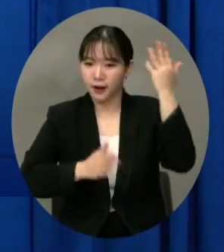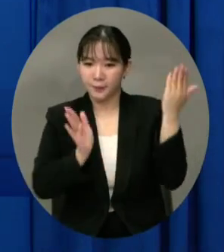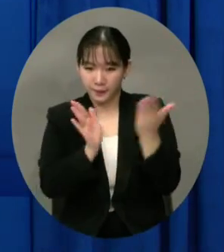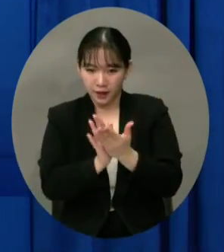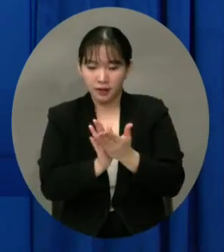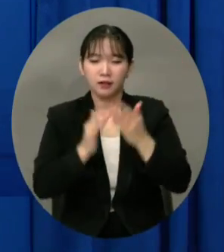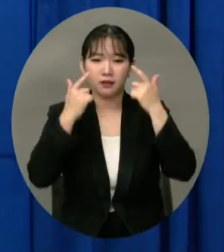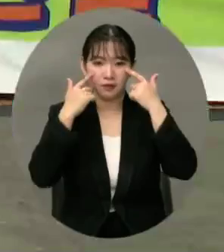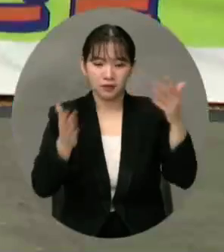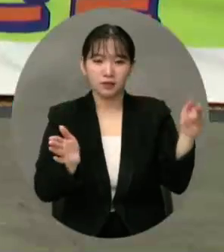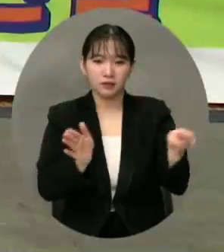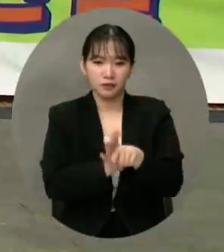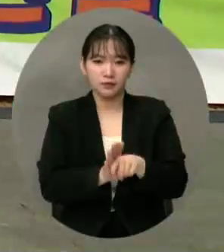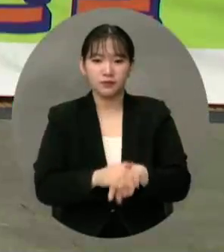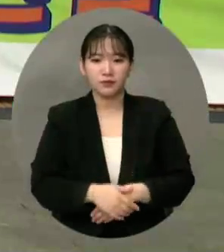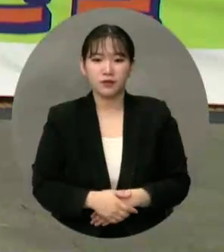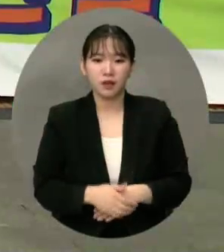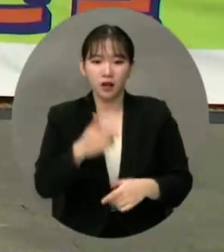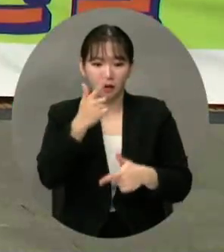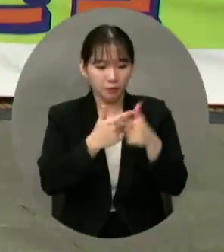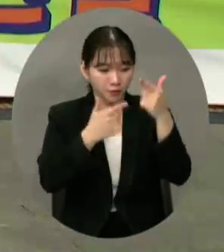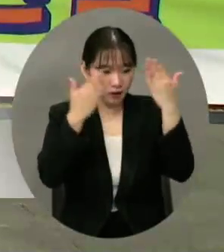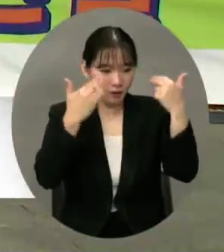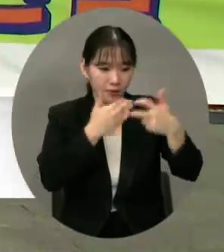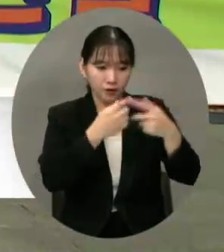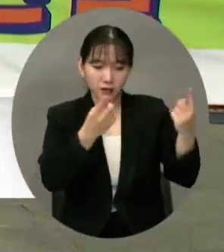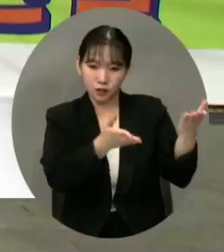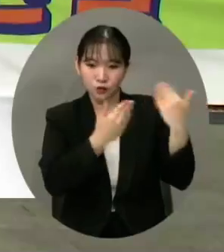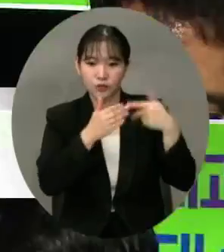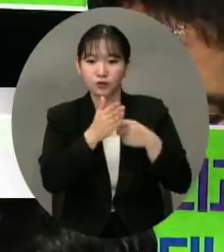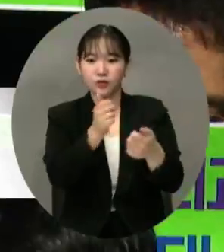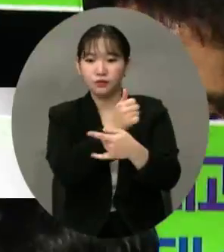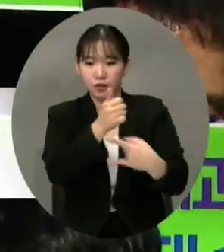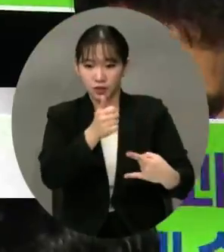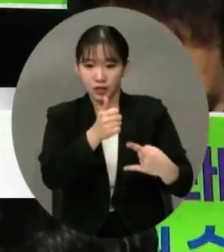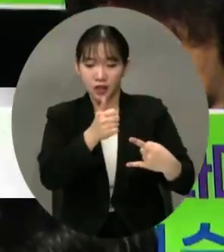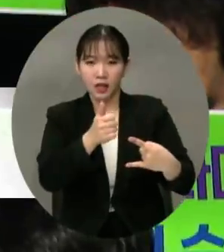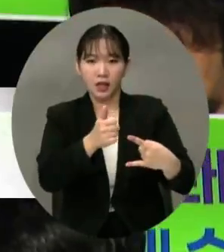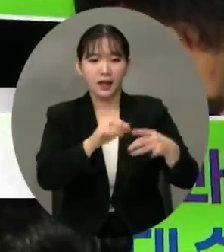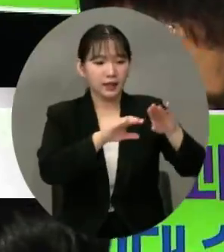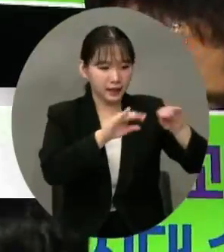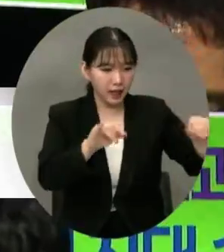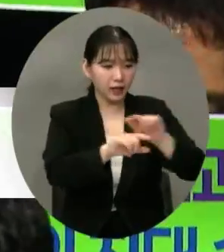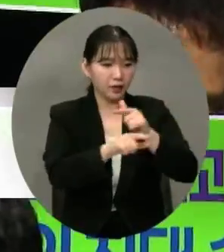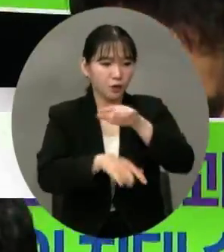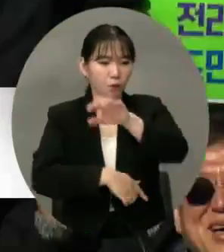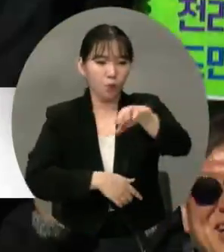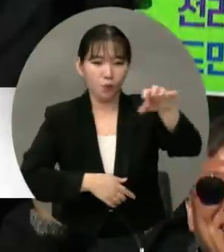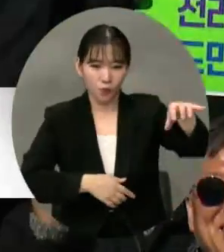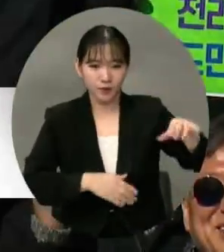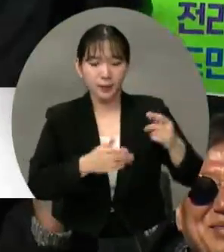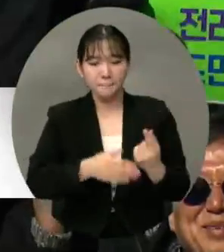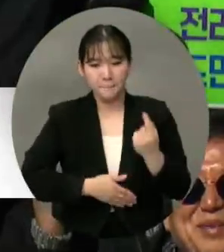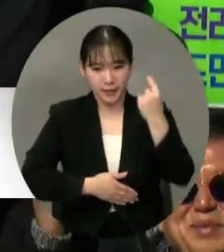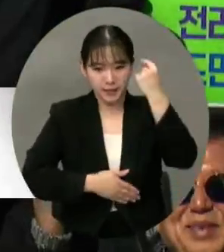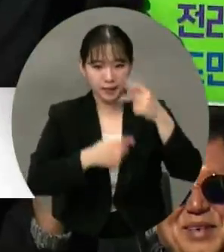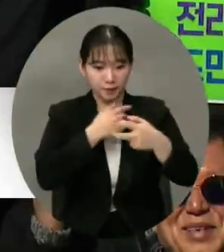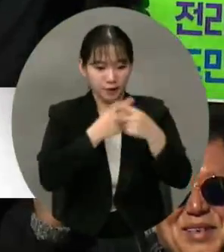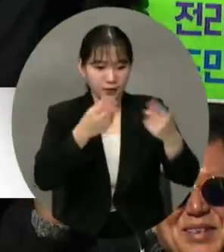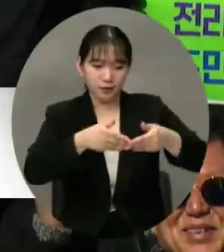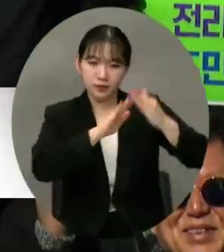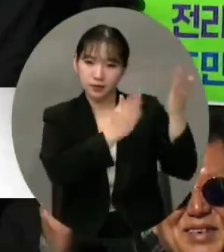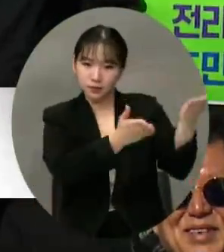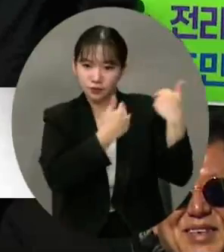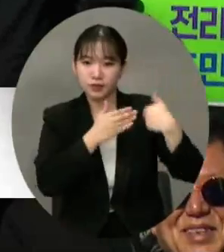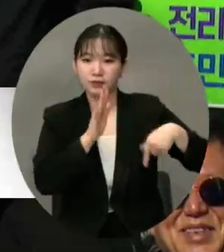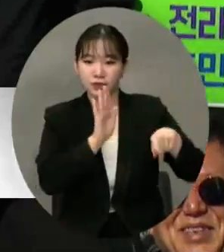부합되는 것이라 확신합니다. 목포대 의대 유치 추진위원회도 의대 부지 등 준비된 곳에 신속하게 의대를 유치할 수